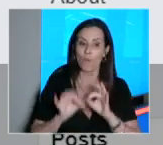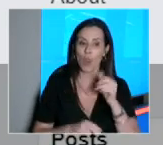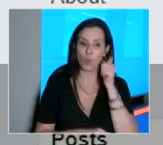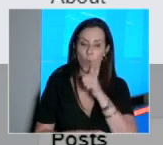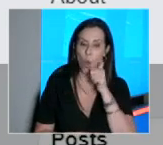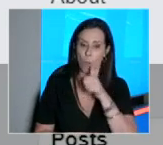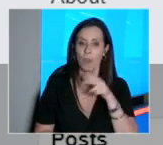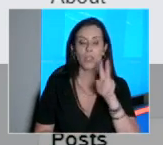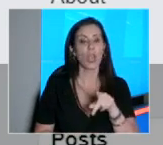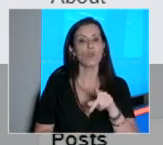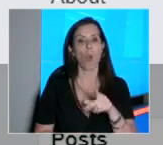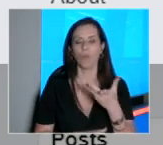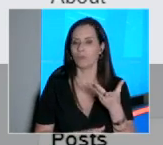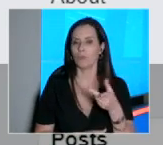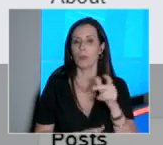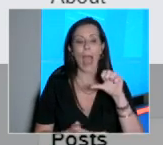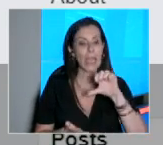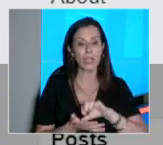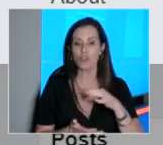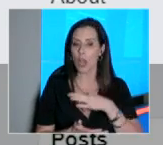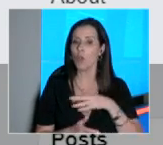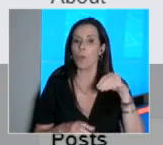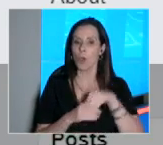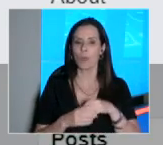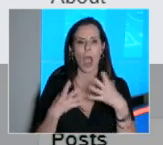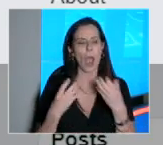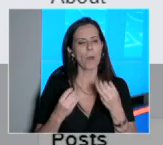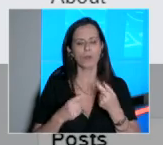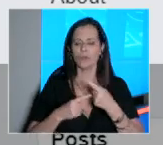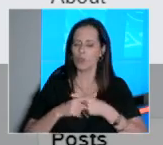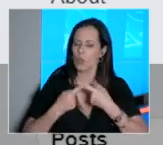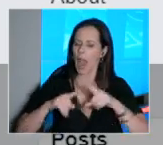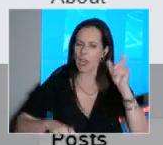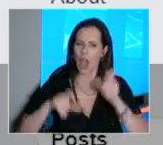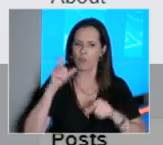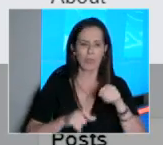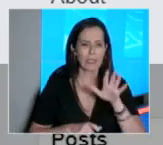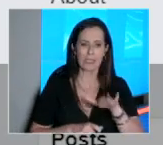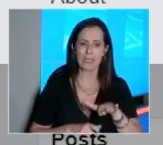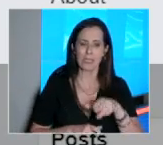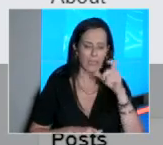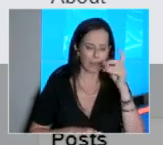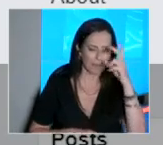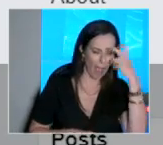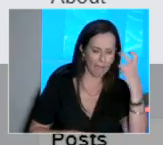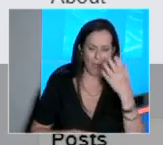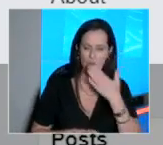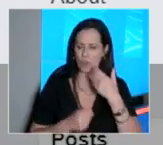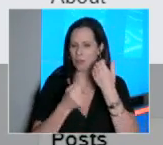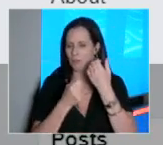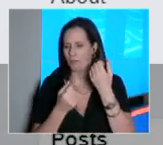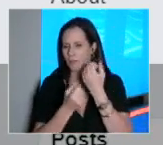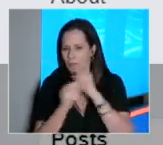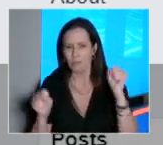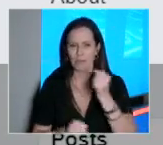יום, יש פה תשתיות, זאת אומרת, העיר שלנו היא מורכבת מהמון המון סוגים של אנשים, זה גם ערבים, יהודים, חרדים, חילונים,